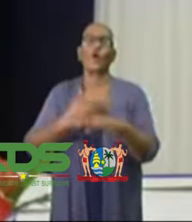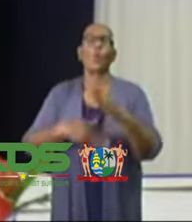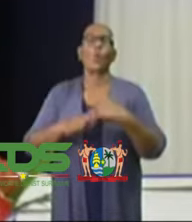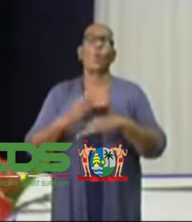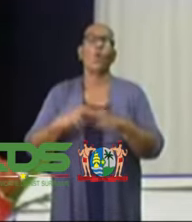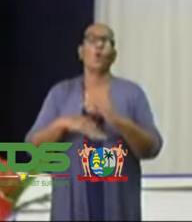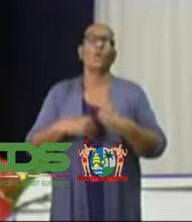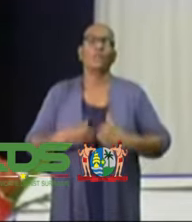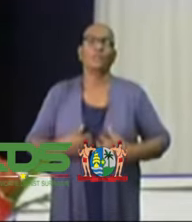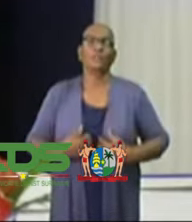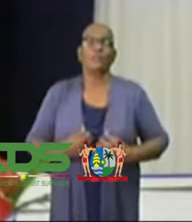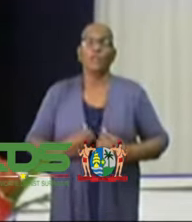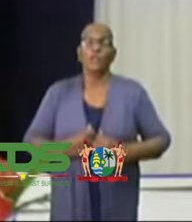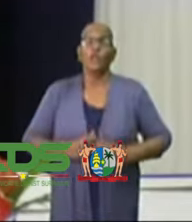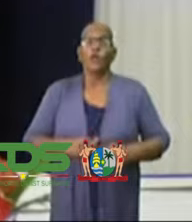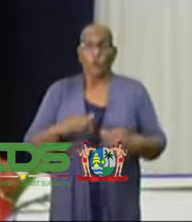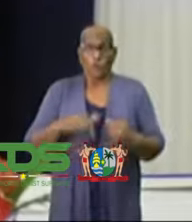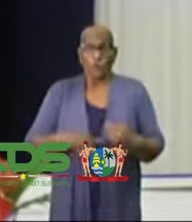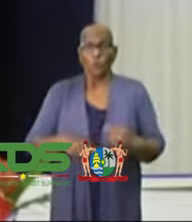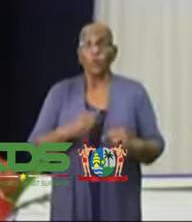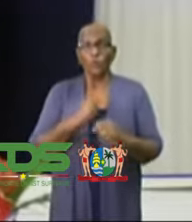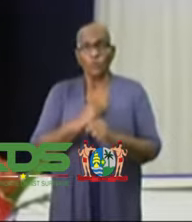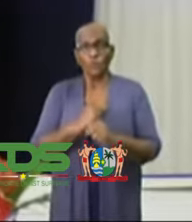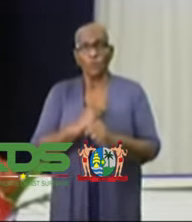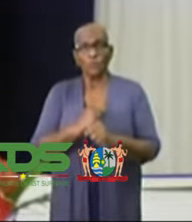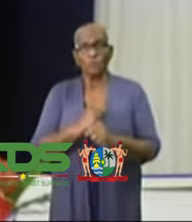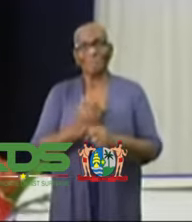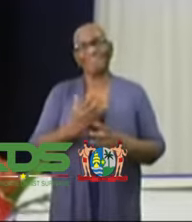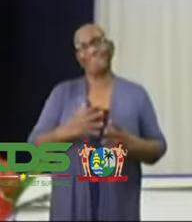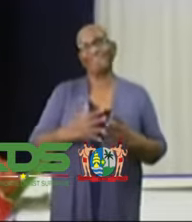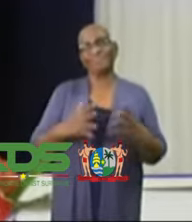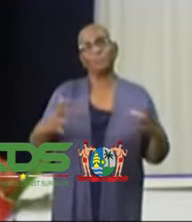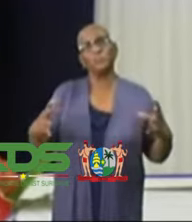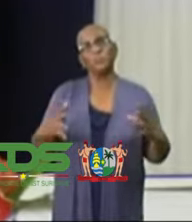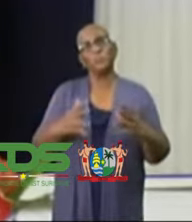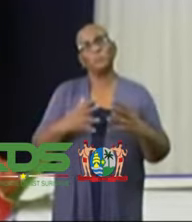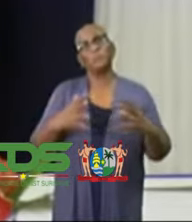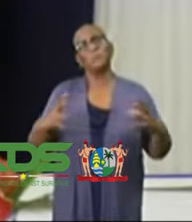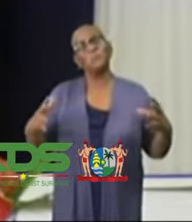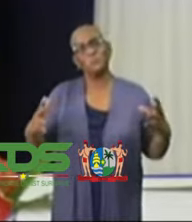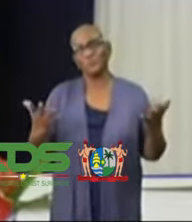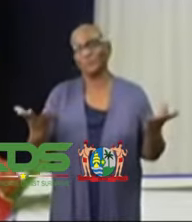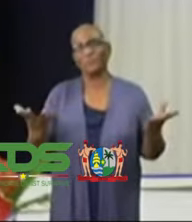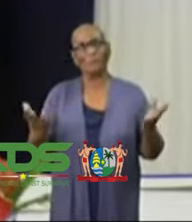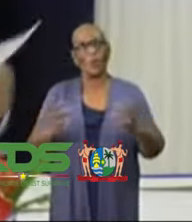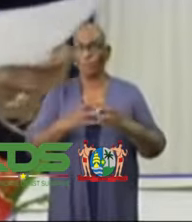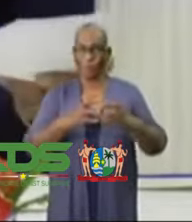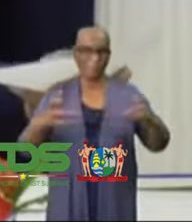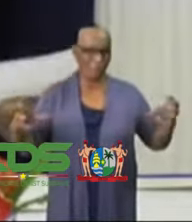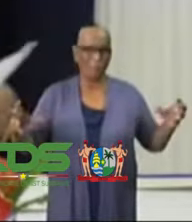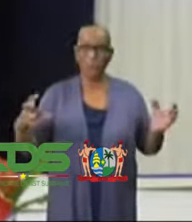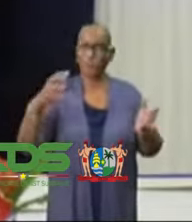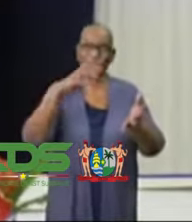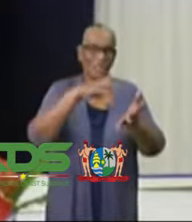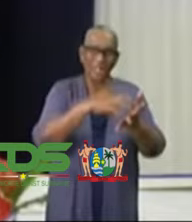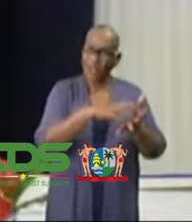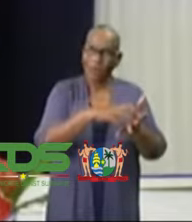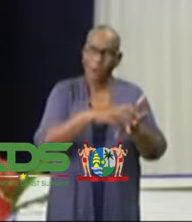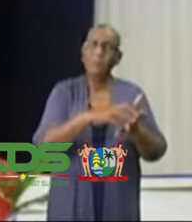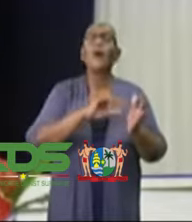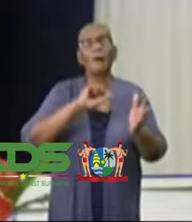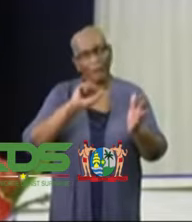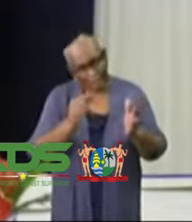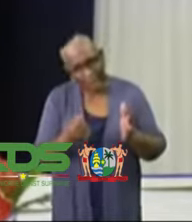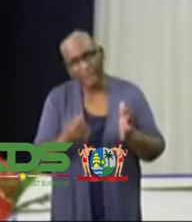Maar omdat we dat gaan doen, dat we kiezen in zo'n ruimte dat we begroting voor UNO, dat we daar weer projecten kunnen gaan